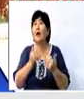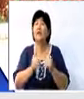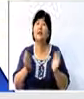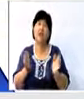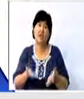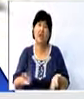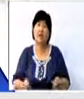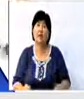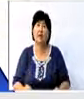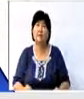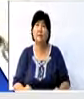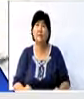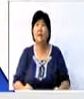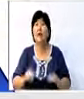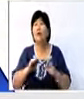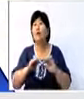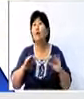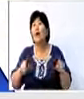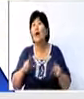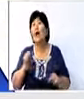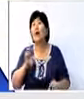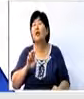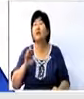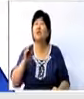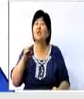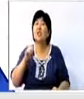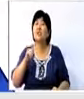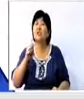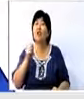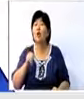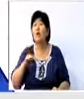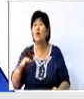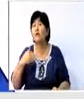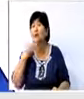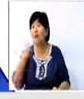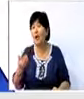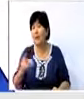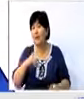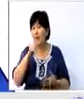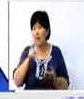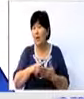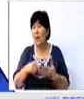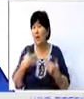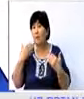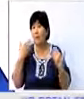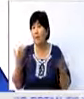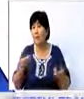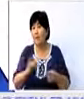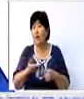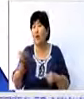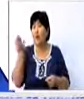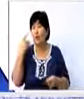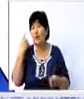бе? Балғындардан Аяз би мен Тазша баланың кім екендігін сұрап білмеймін деген жауап алсаңыз, таң қалмаңыз, себебі